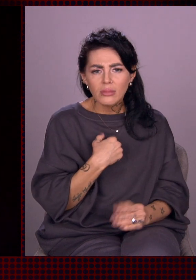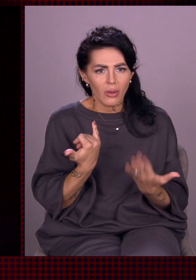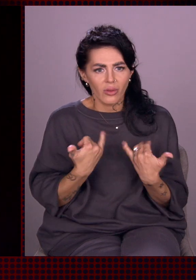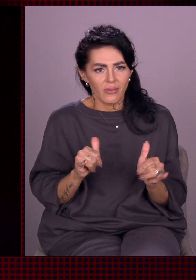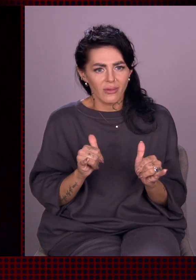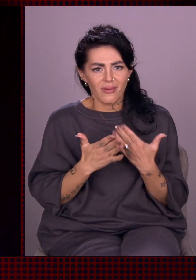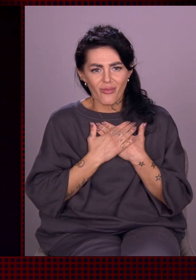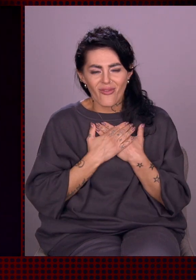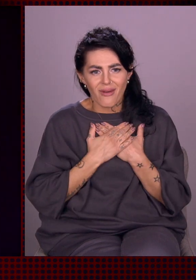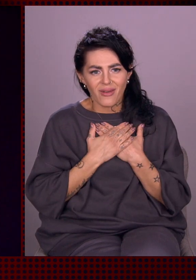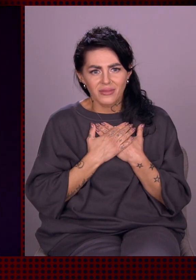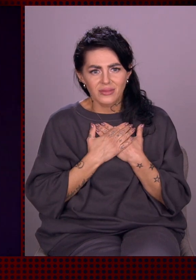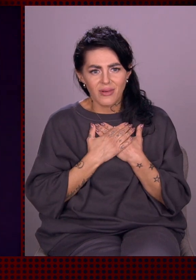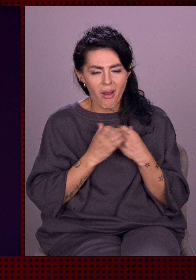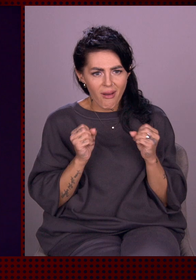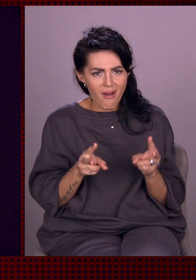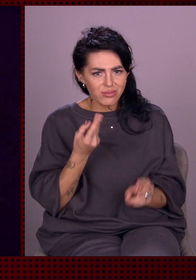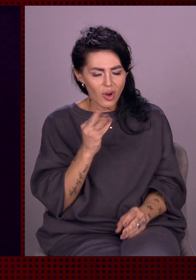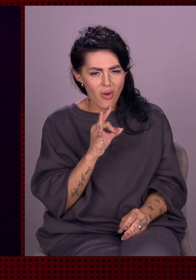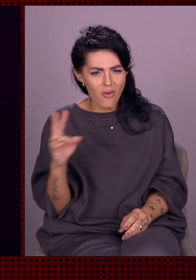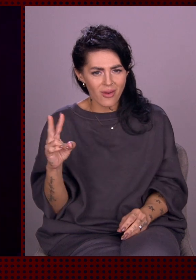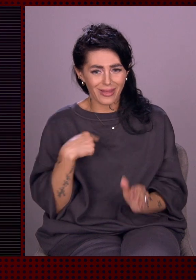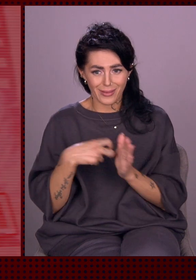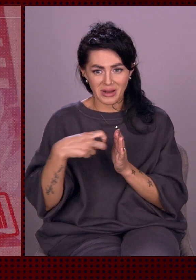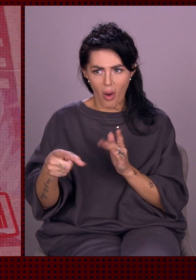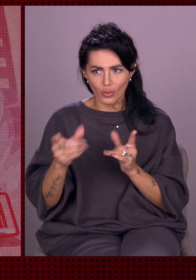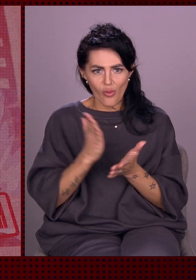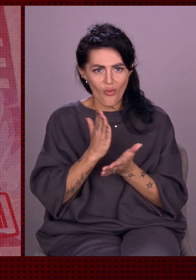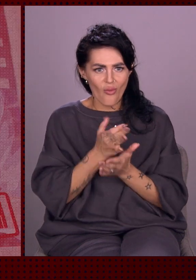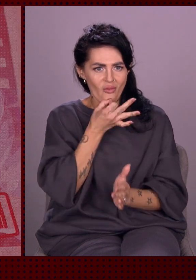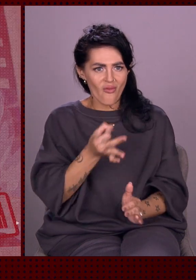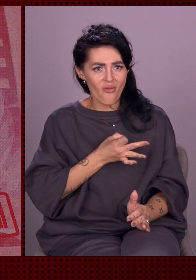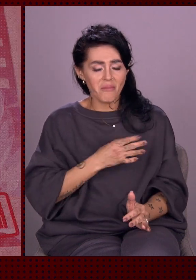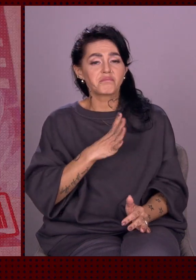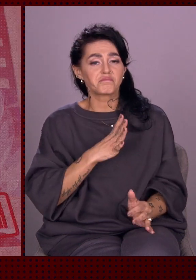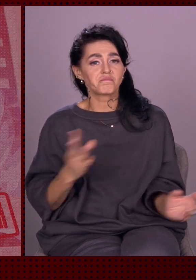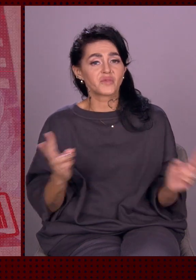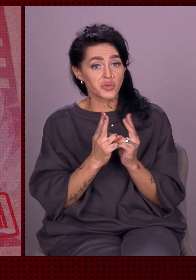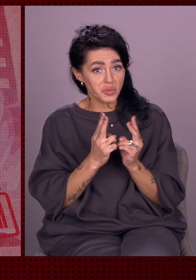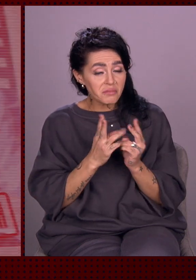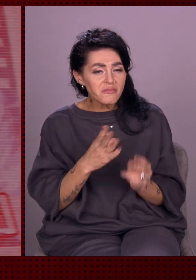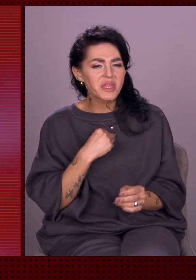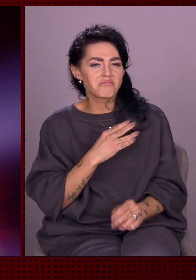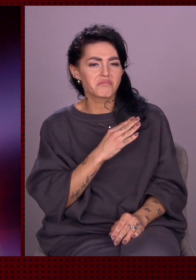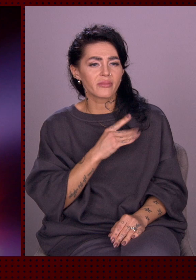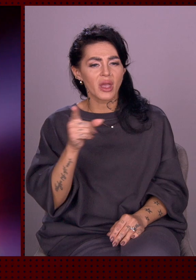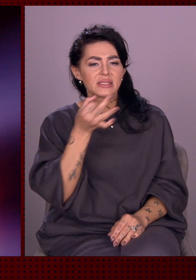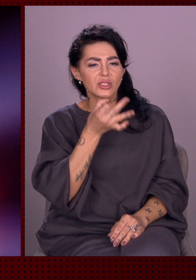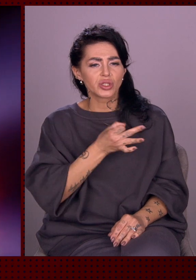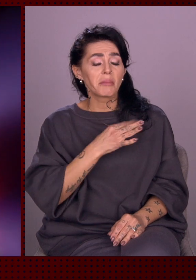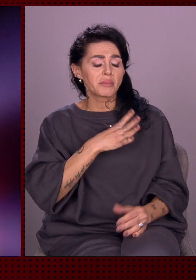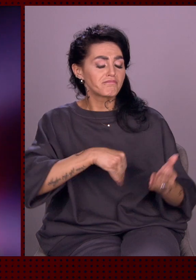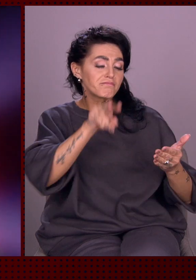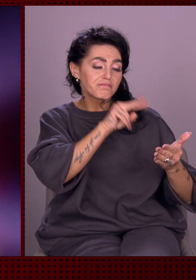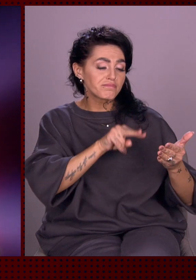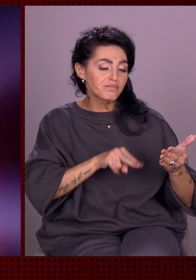Я собі думаю, нічого собі, оце поворот. Після цього ми з ним зустрілися, він каже: «Ти знаєш, я подивився, промоніторив,